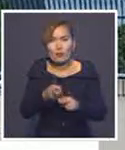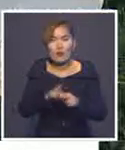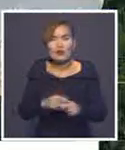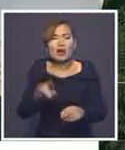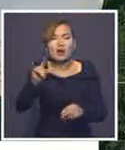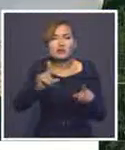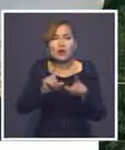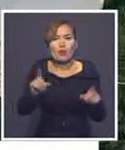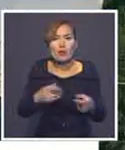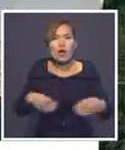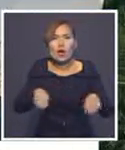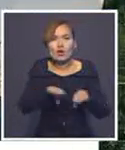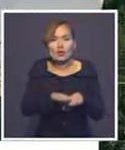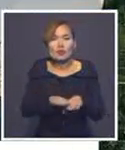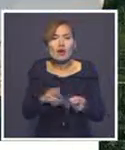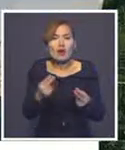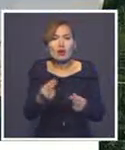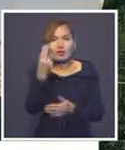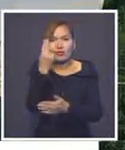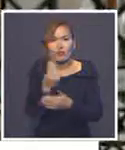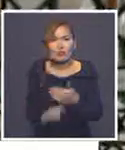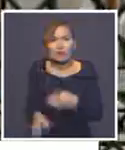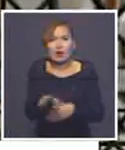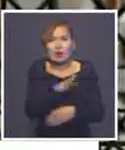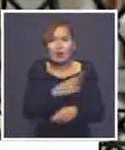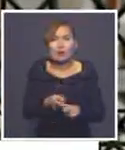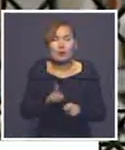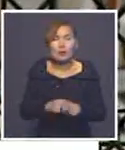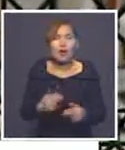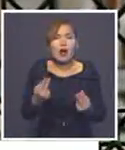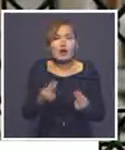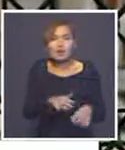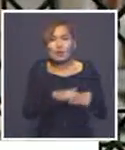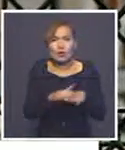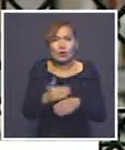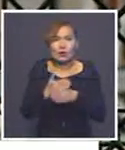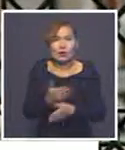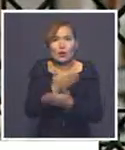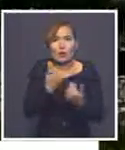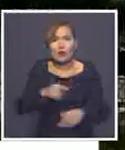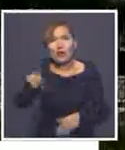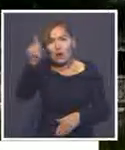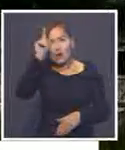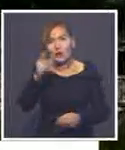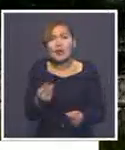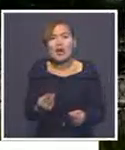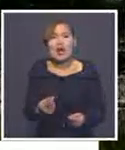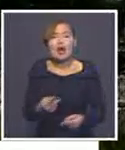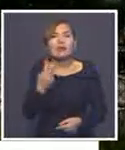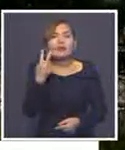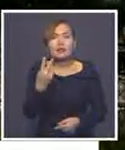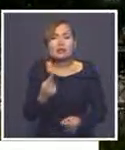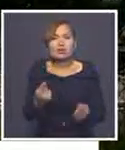Өйткені шығынға батқан оны Etihad Airways компаниясы қаржыландырмай қойды. Қазір немістің екінші авиациялық